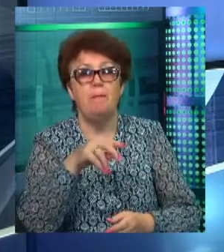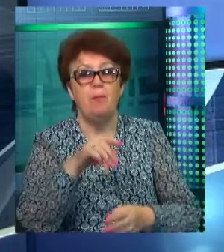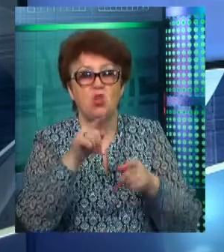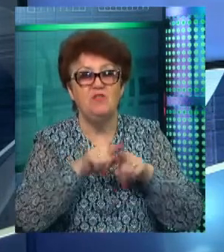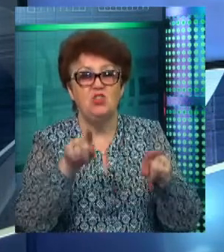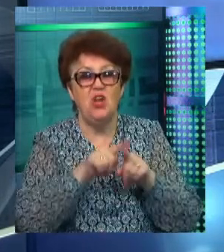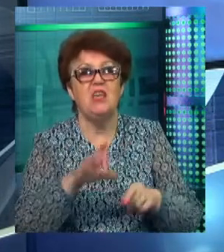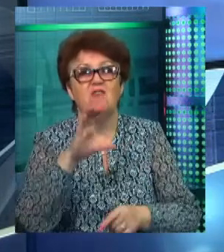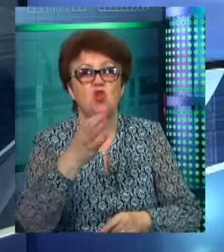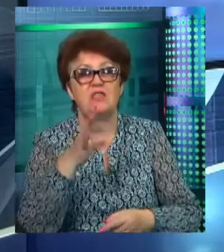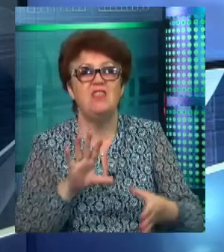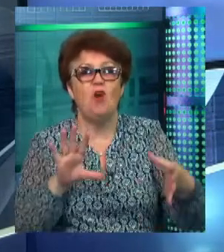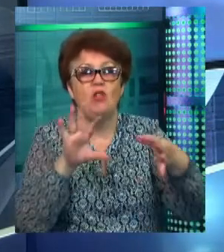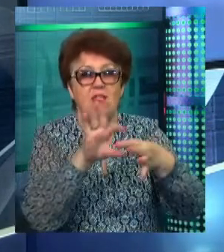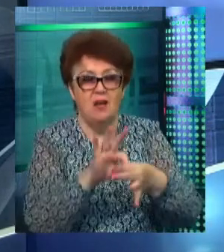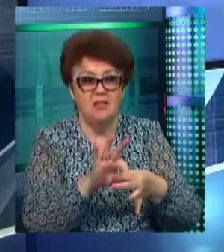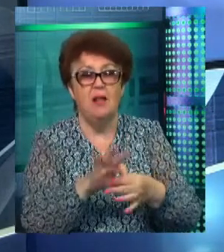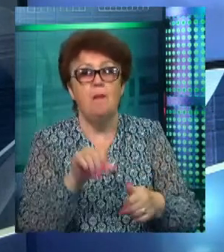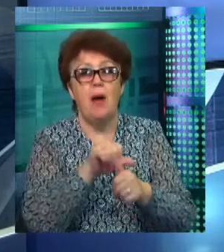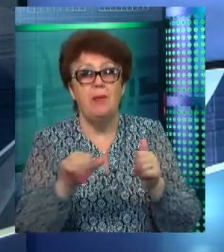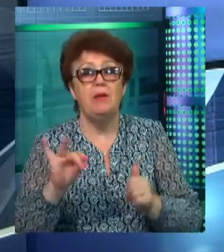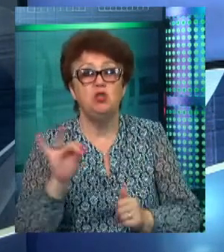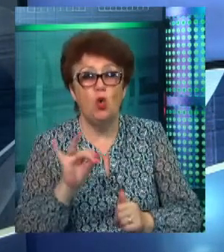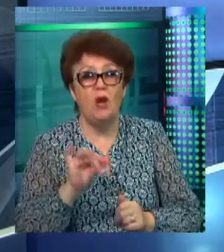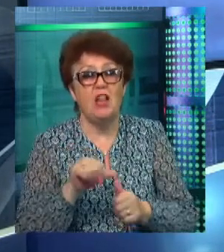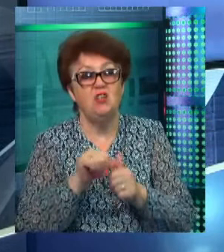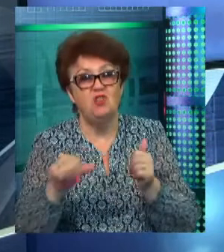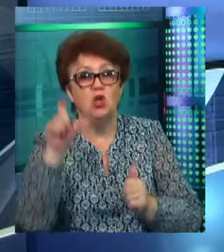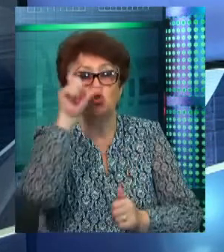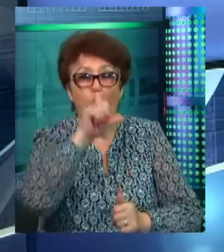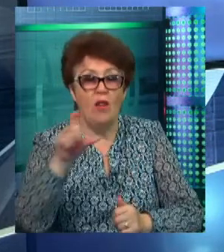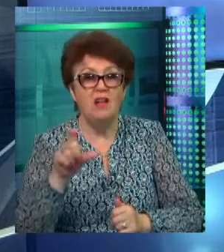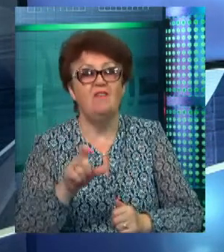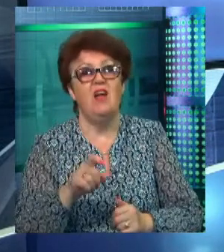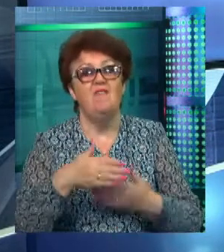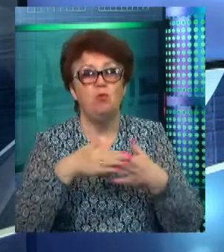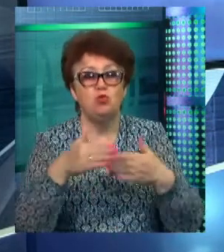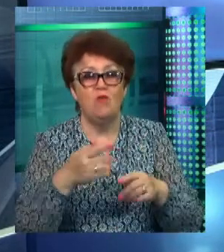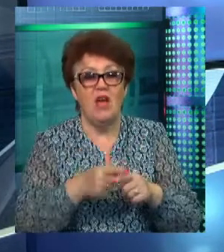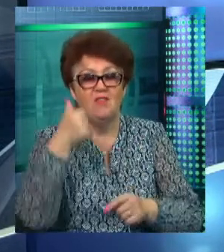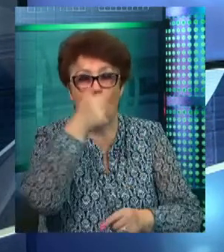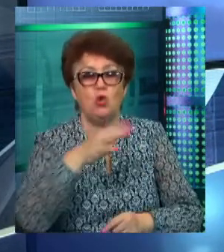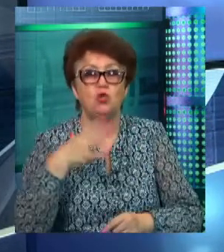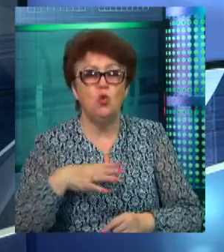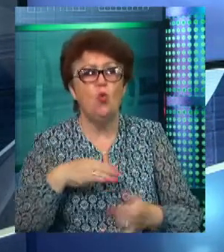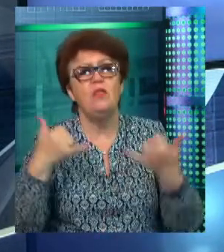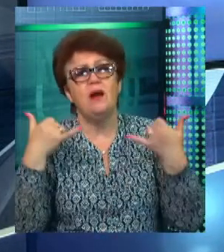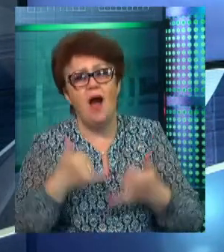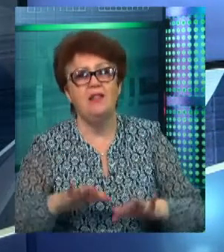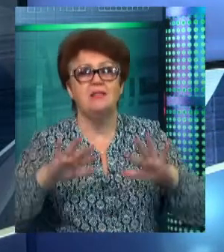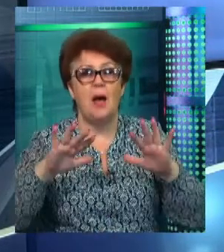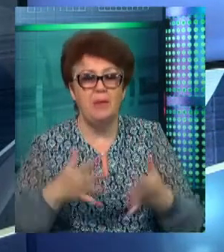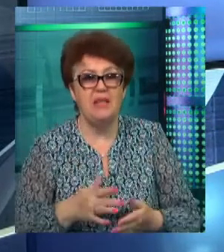в соцсети вконтакте помимо историй отличившихся школьников выпускников этого года ждёт уникальное событие